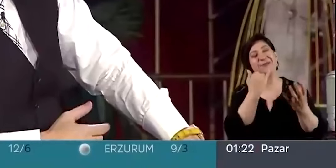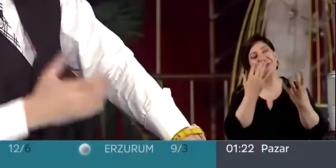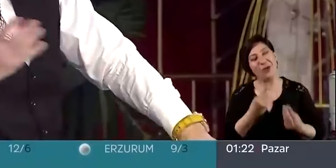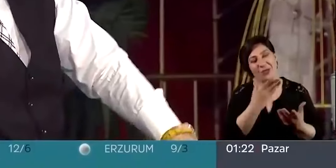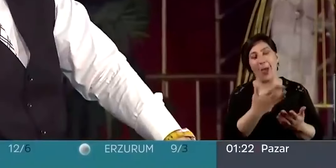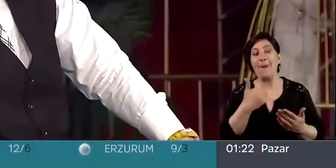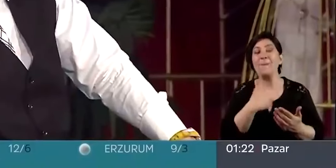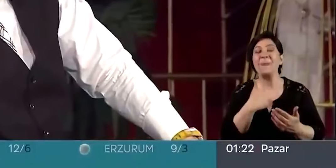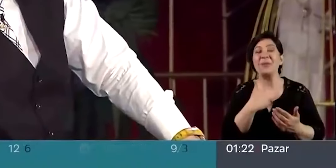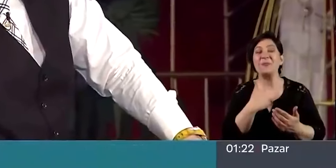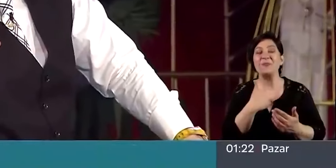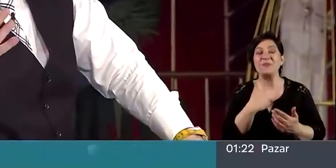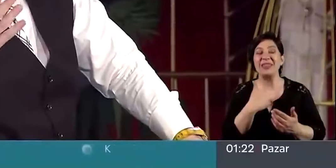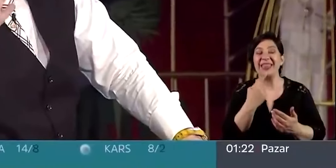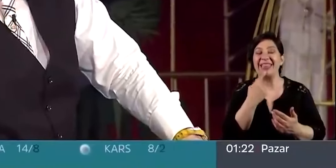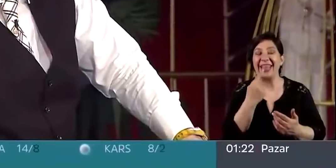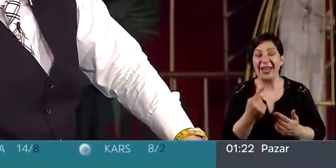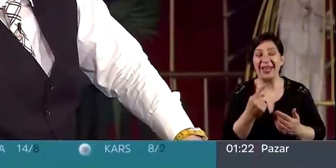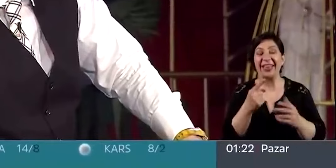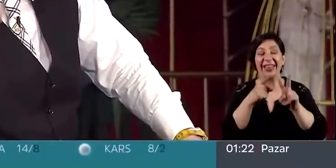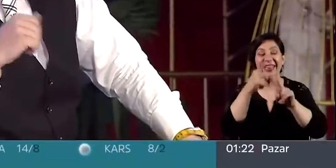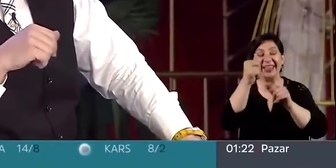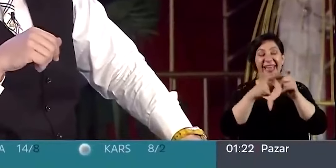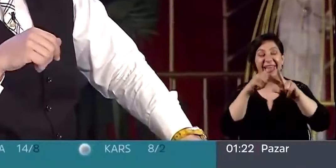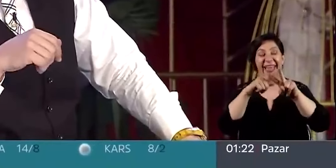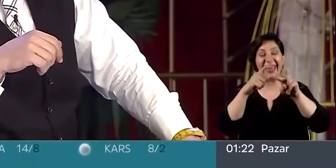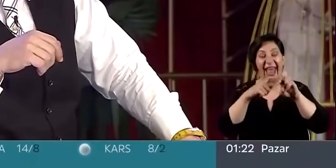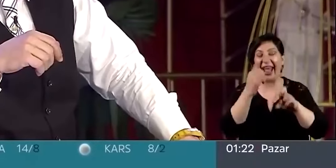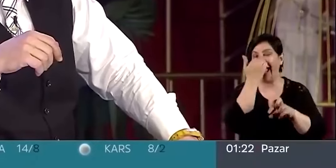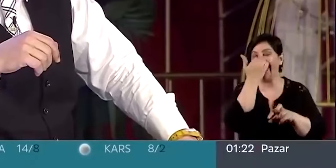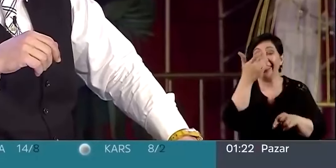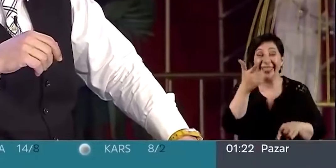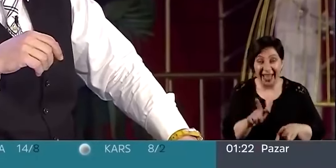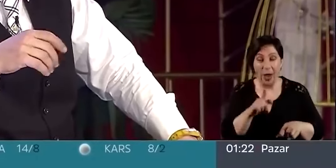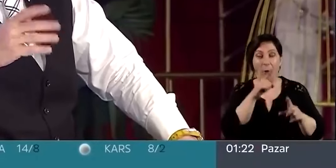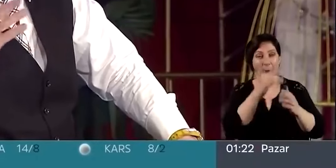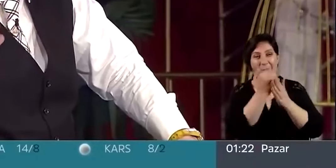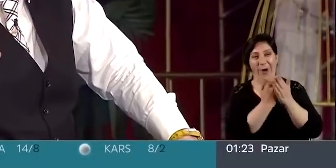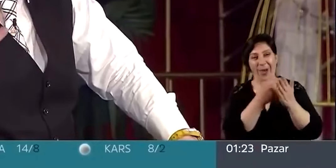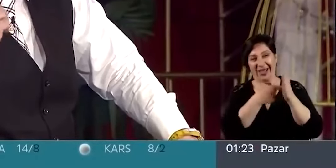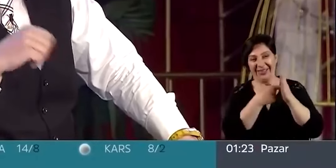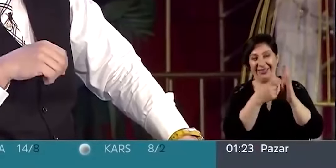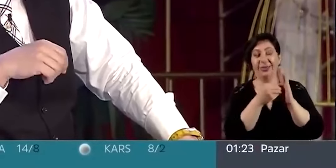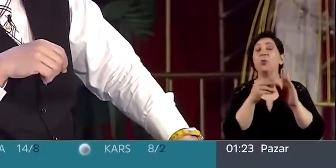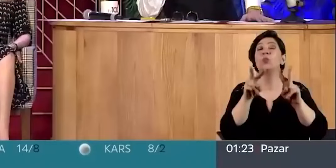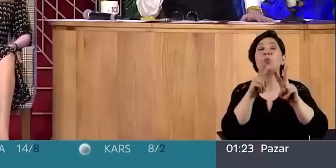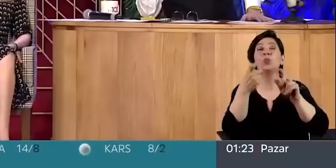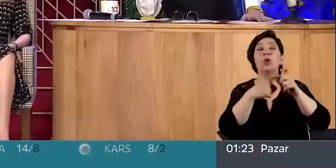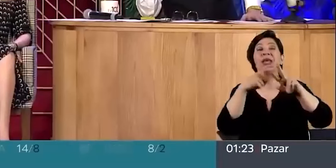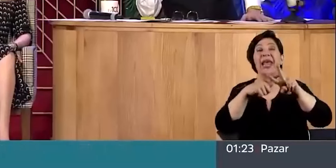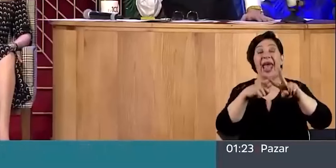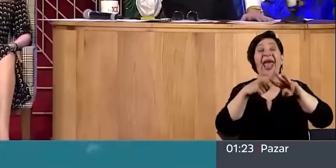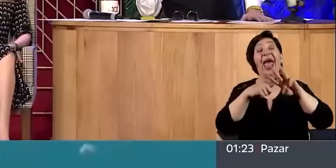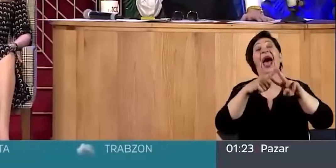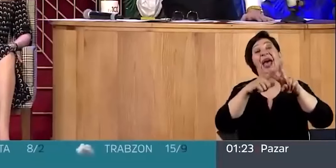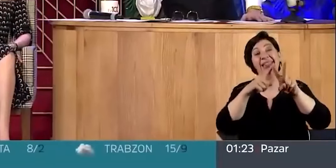oldu. Benim deyimimle Nigar Kanlı yaptığı program itibariyle kendi ismi Müge Anlı